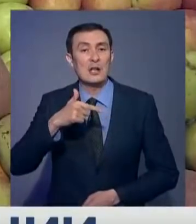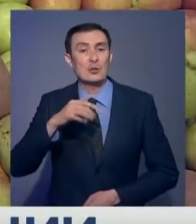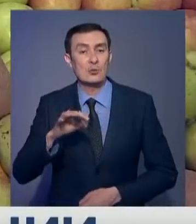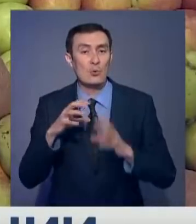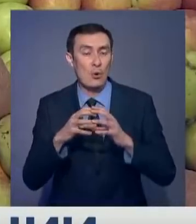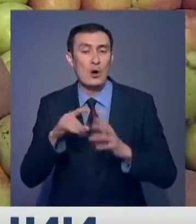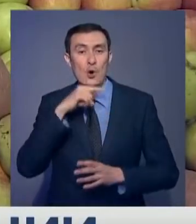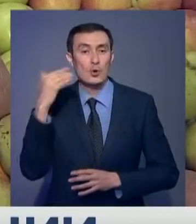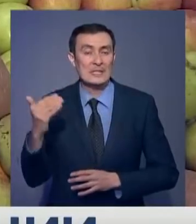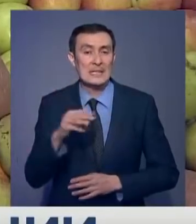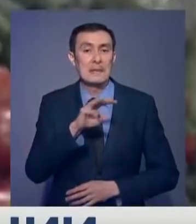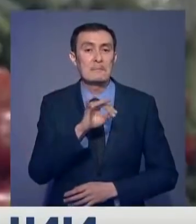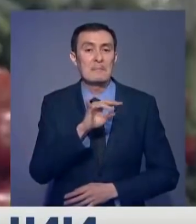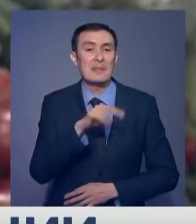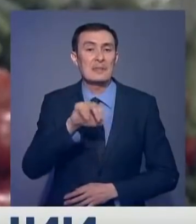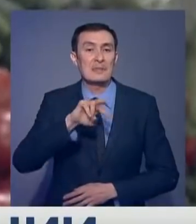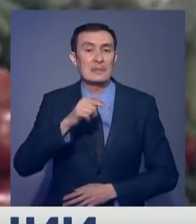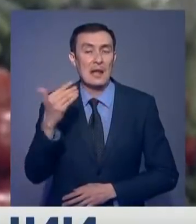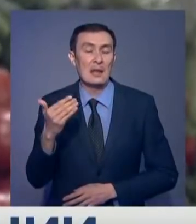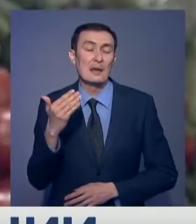России и миндаль из США.